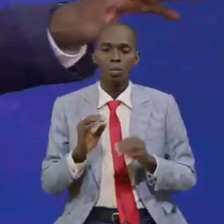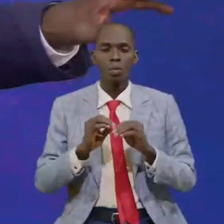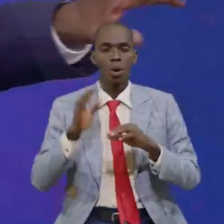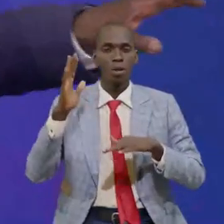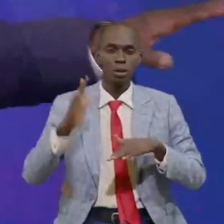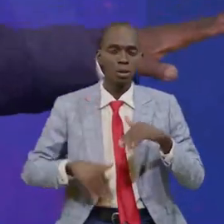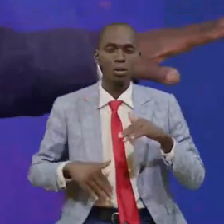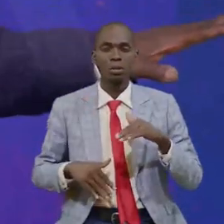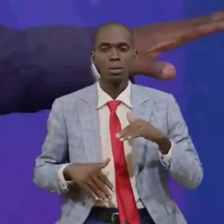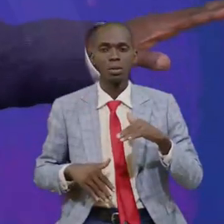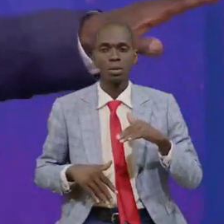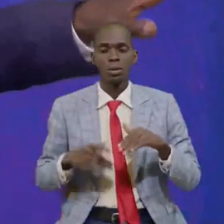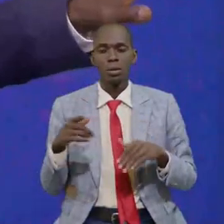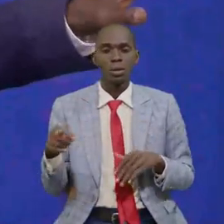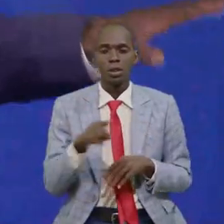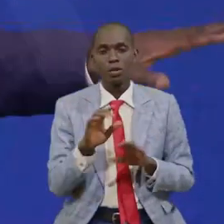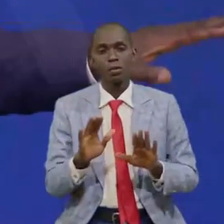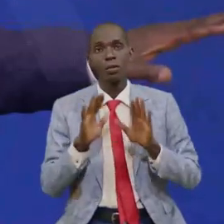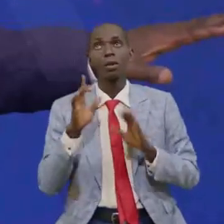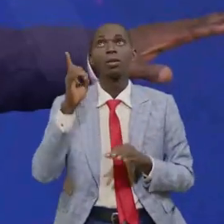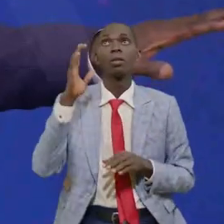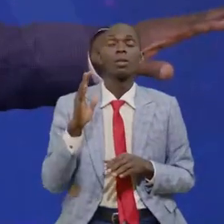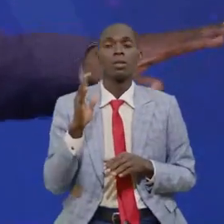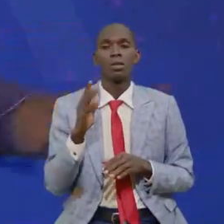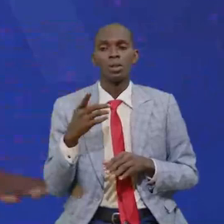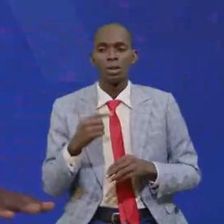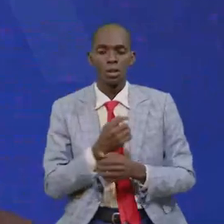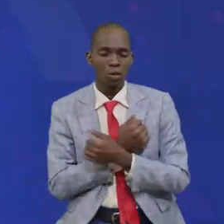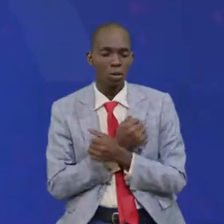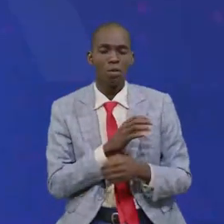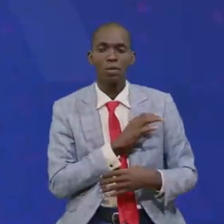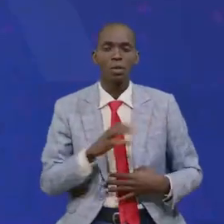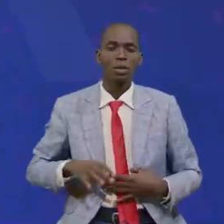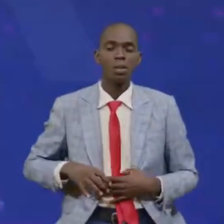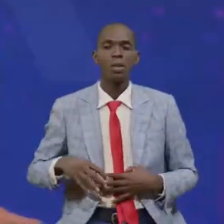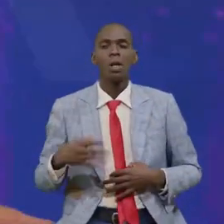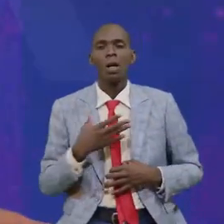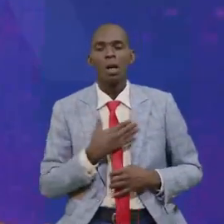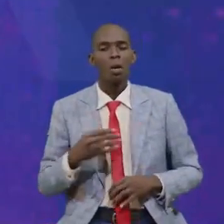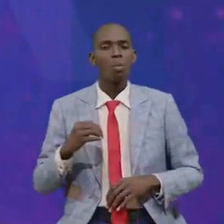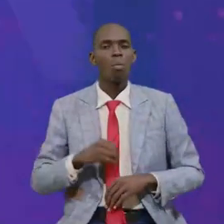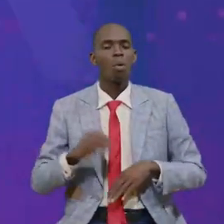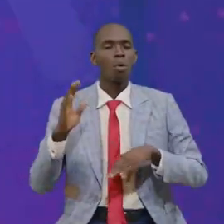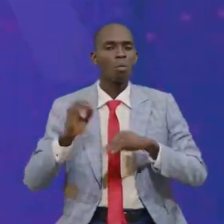qu'ils ne craignent Dieu, qu'ils n'aiment Christ, et plus qu'ils